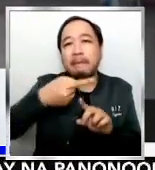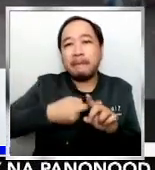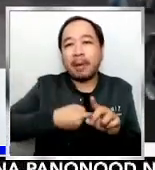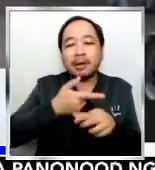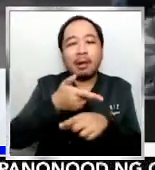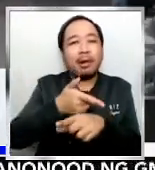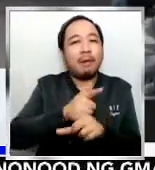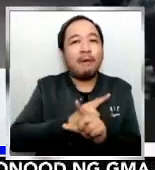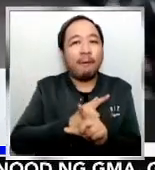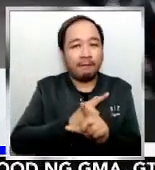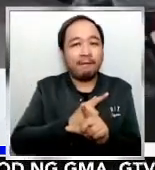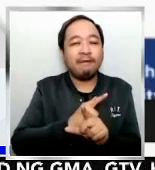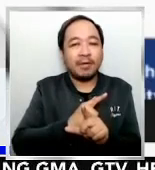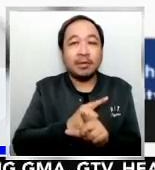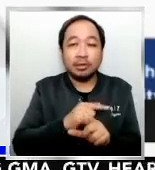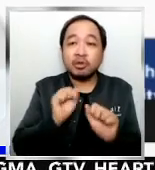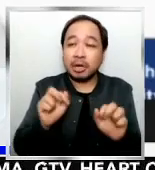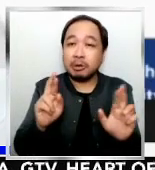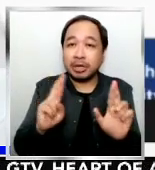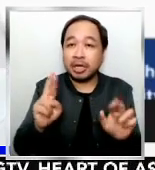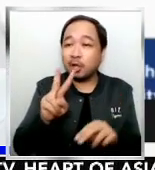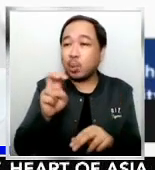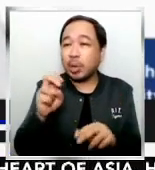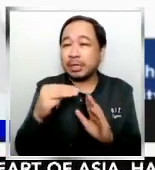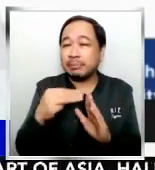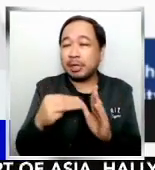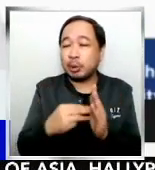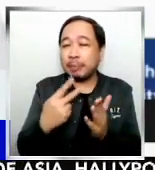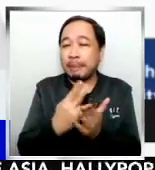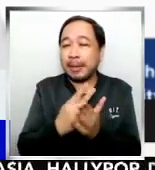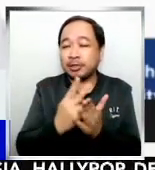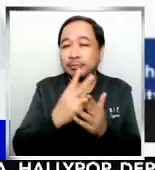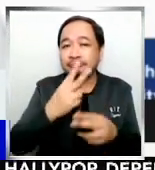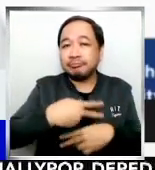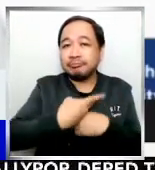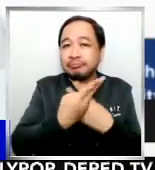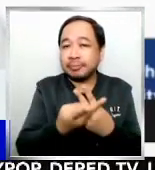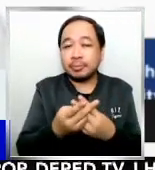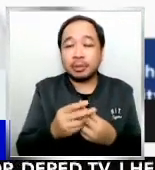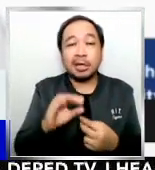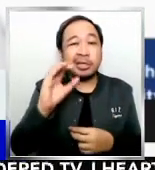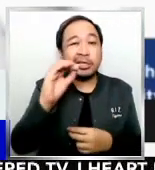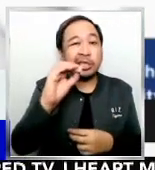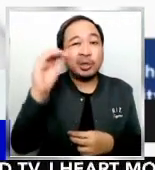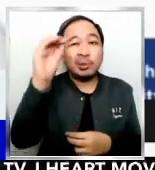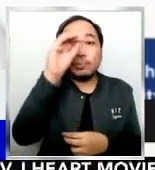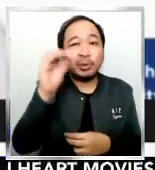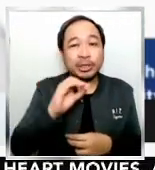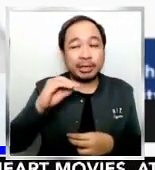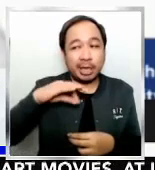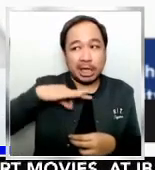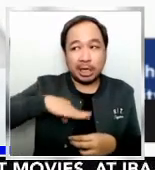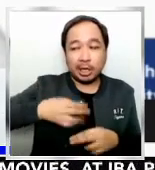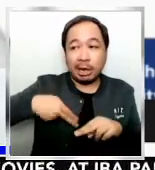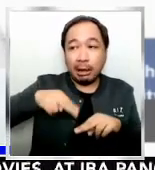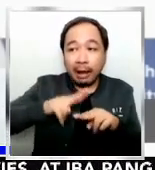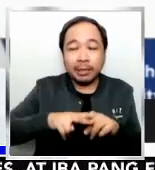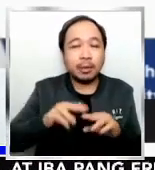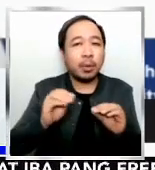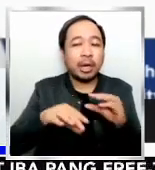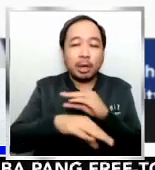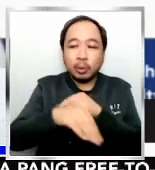handang ipautang ng DTI. Zero interest, no collateral, payable in 12 months with a grace period pa of 3